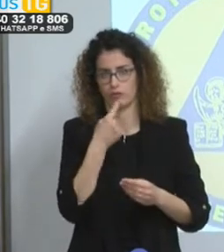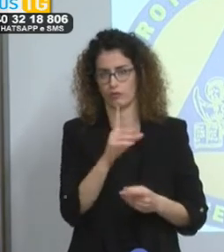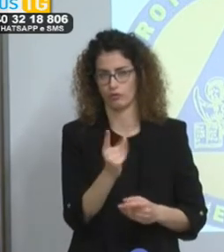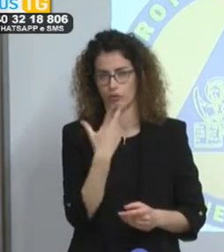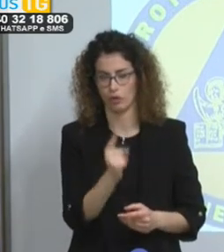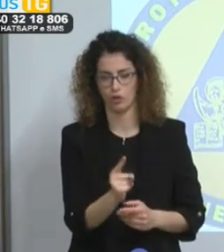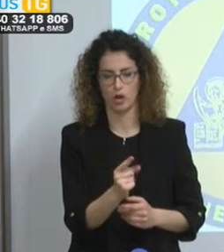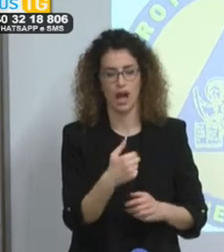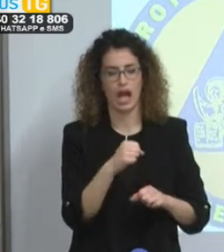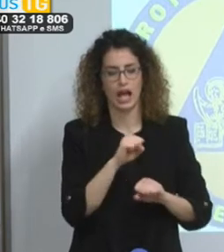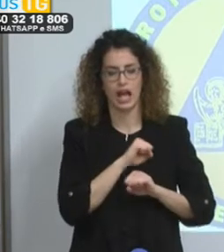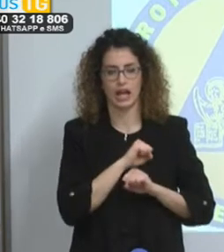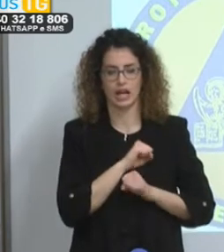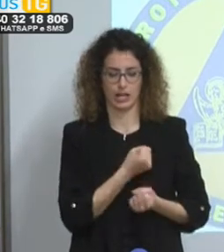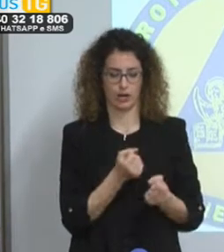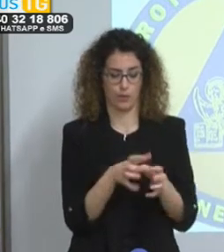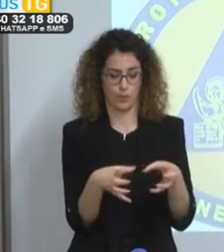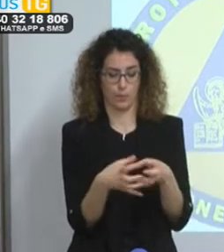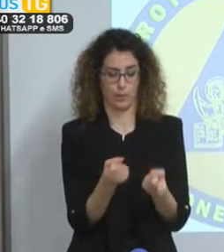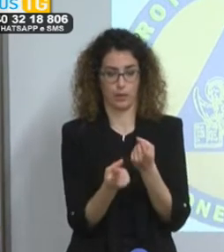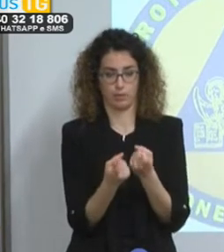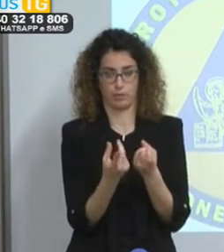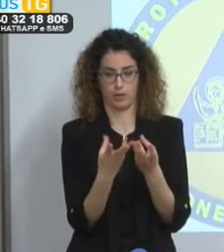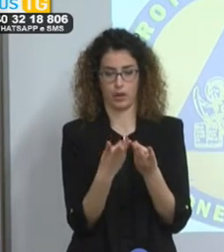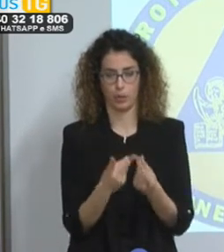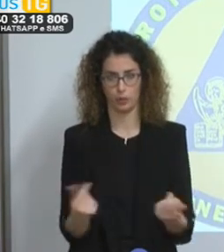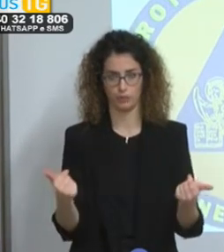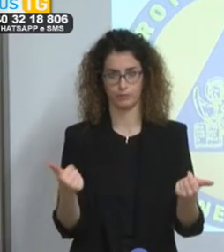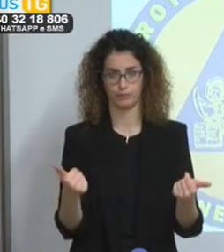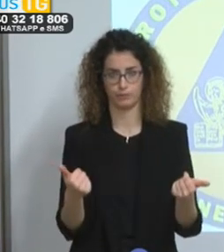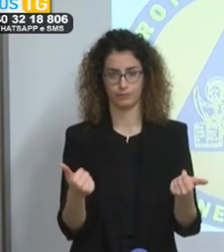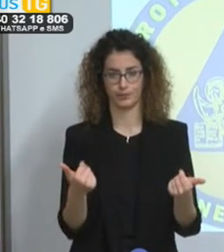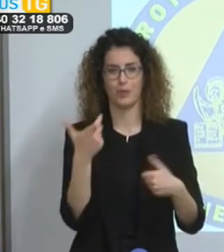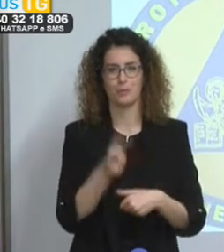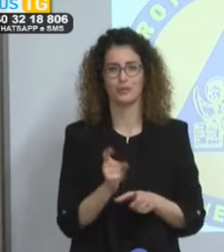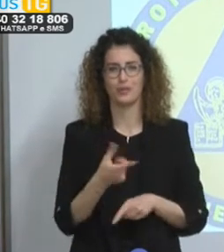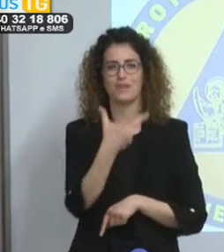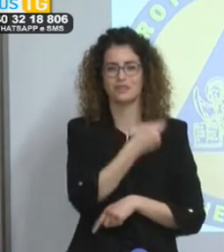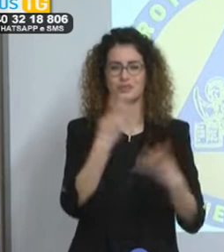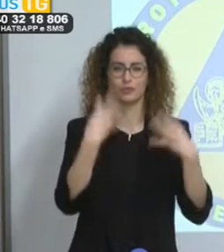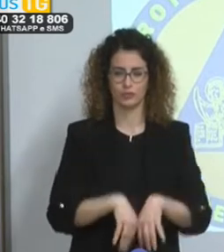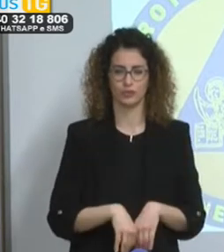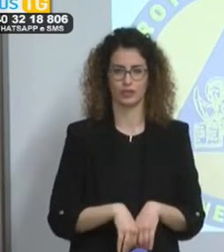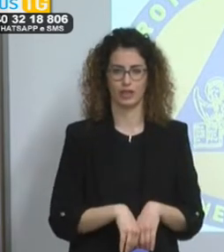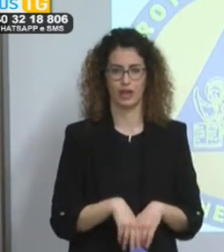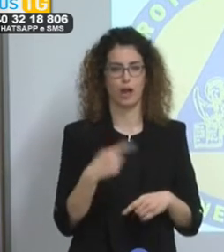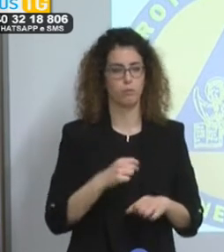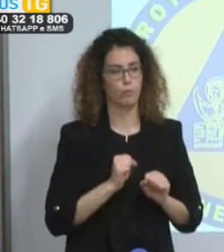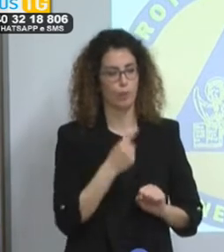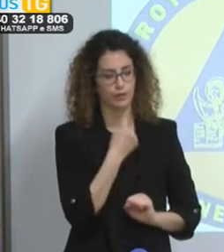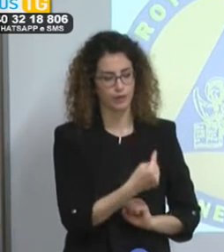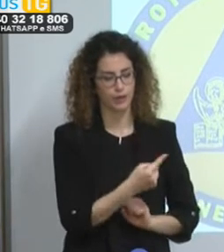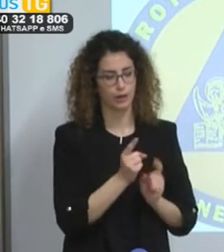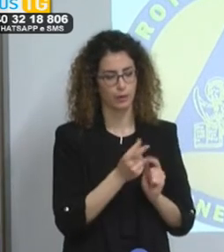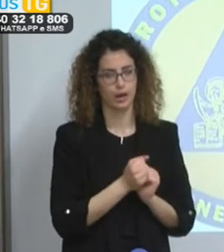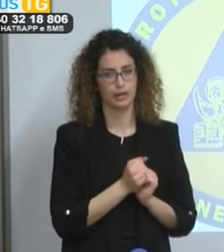spento questo micro cluster, no? Proprio perché la vaccinazione funziona. E quindi potremmo dire che rispetto